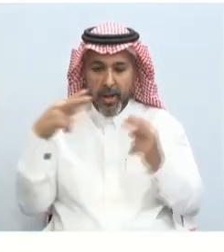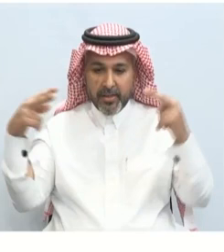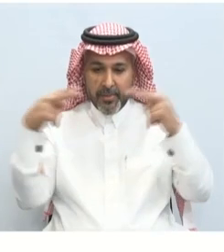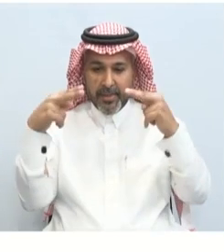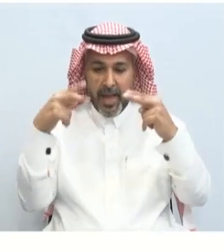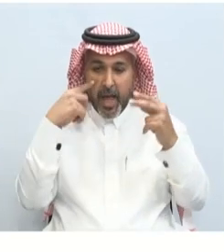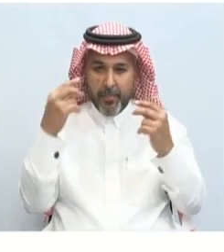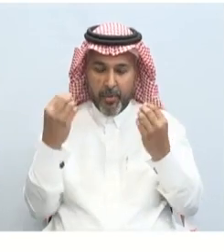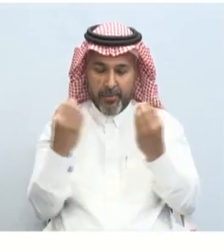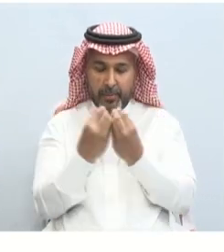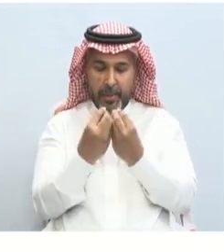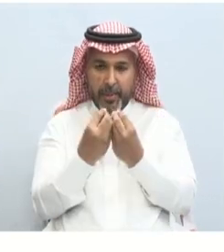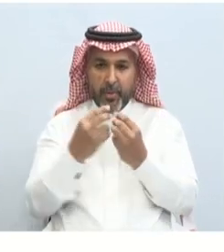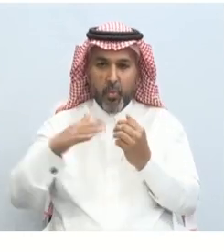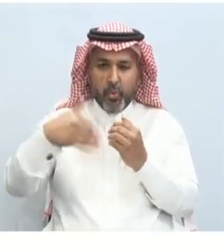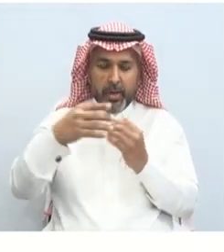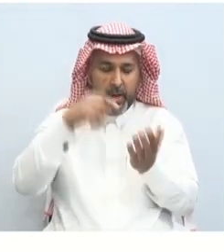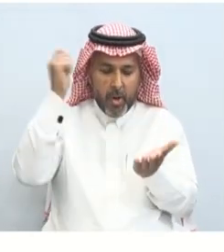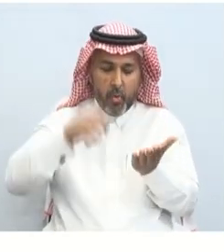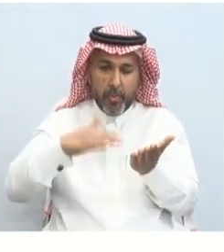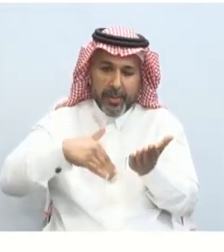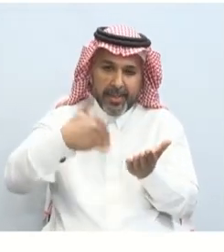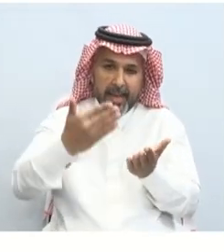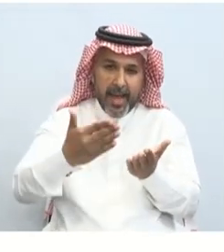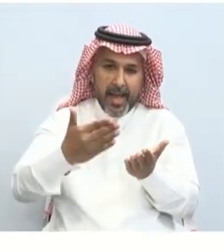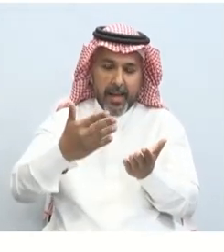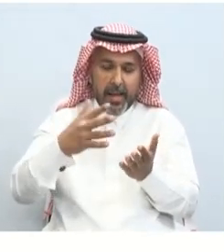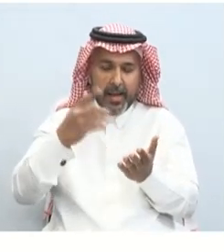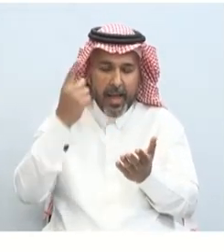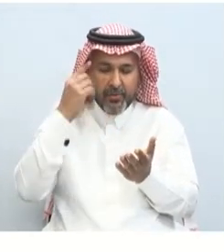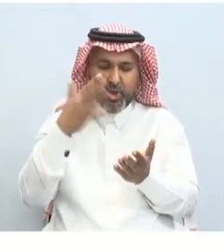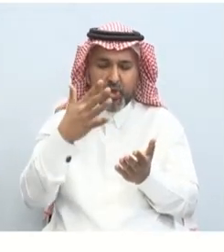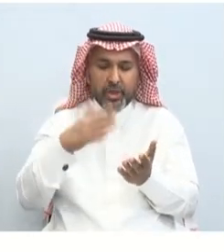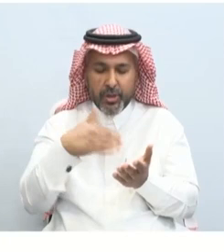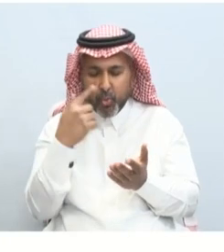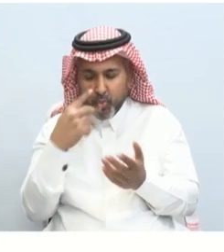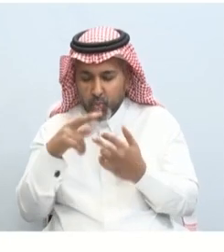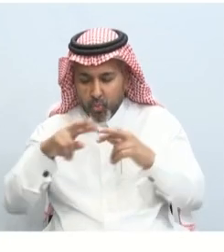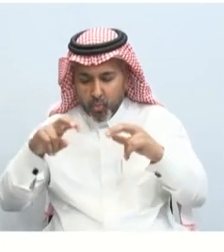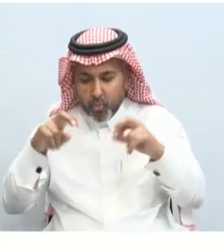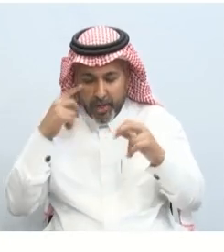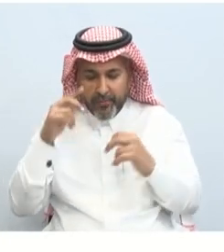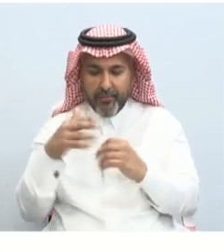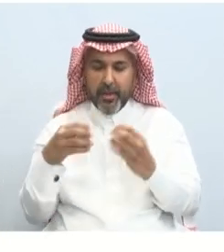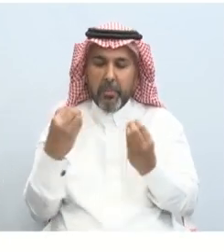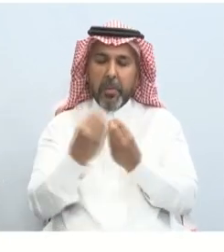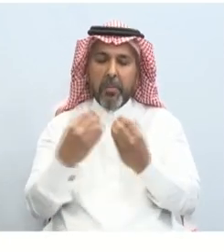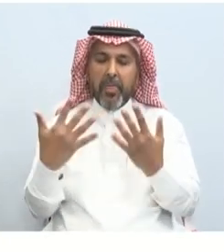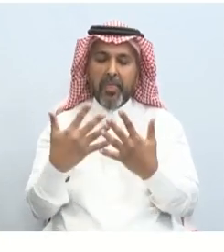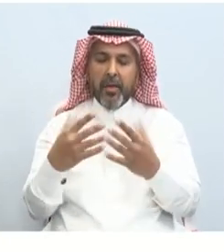وهو الانتقال من الحكم على قضيه معلومه الى قضيه جديده تتفق معها في الموضوع